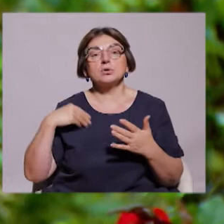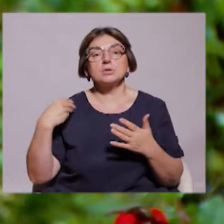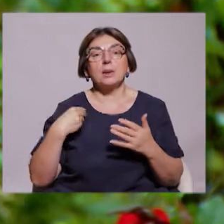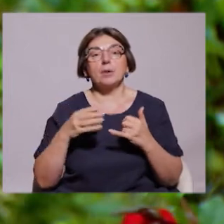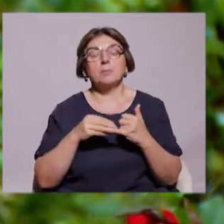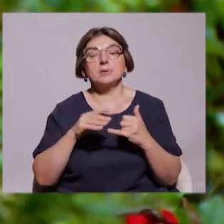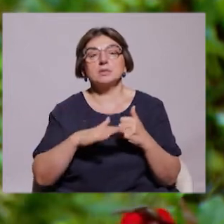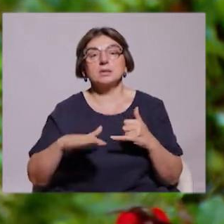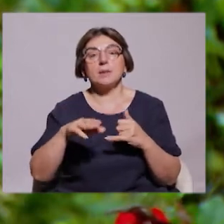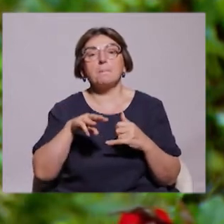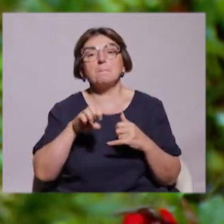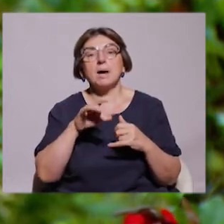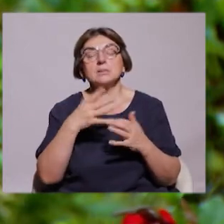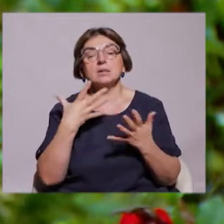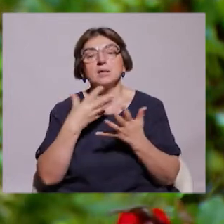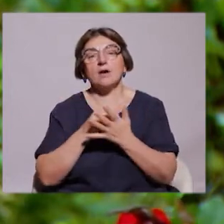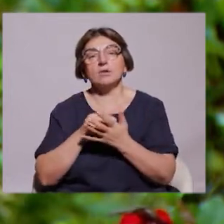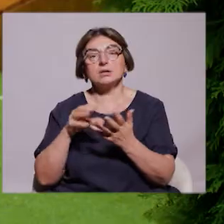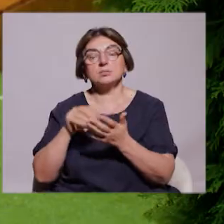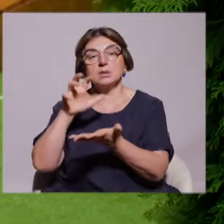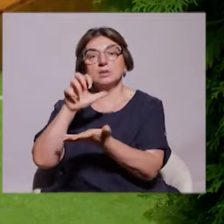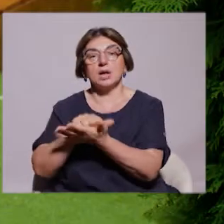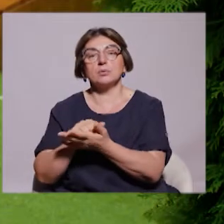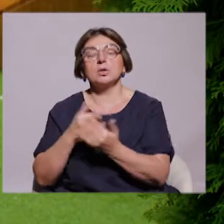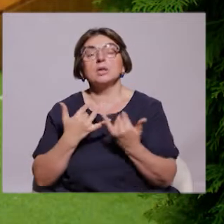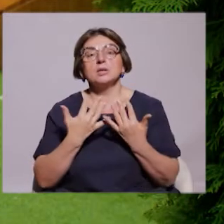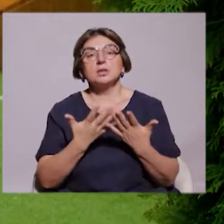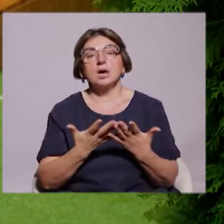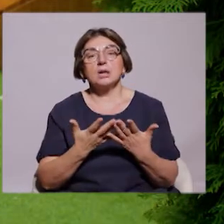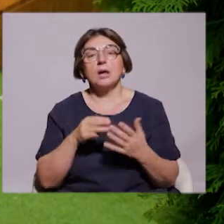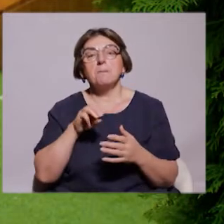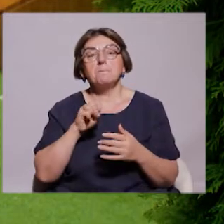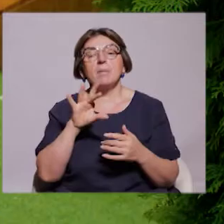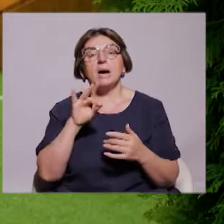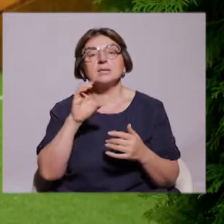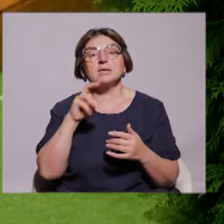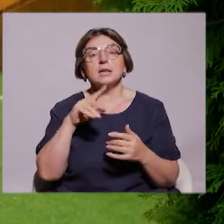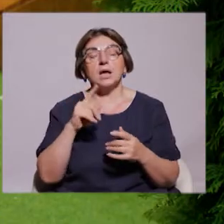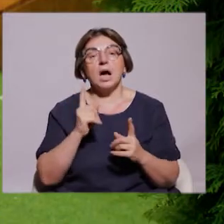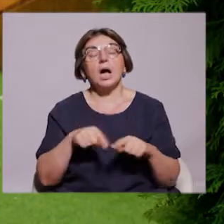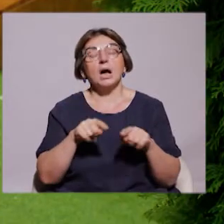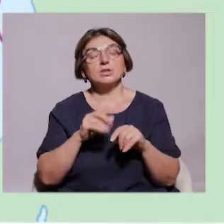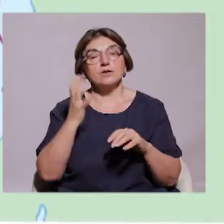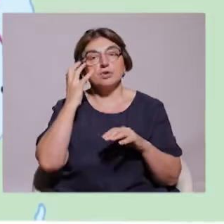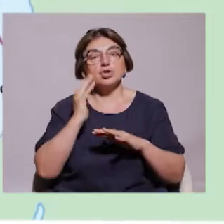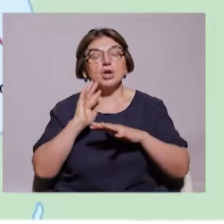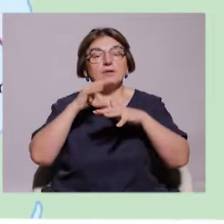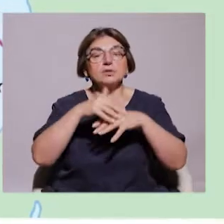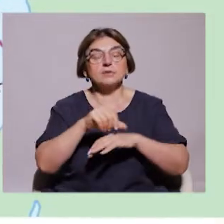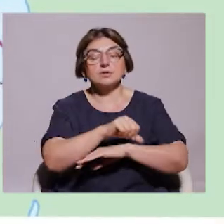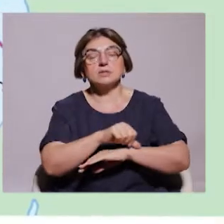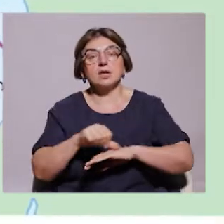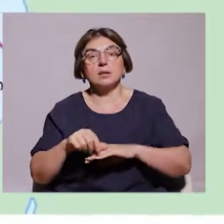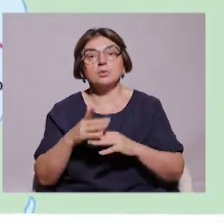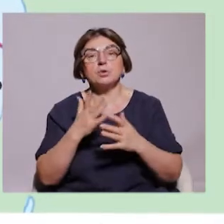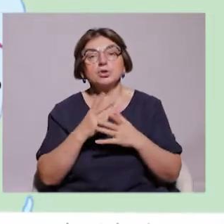კოლონია, ანუ თანამედროვე მარსელი. ეხლა რაც შეეხება შავი ზღვის პირეთში, შავი ზღვის პირეთში თუ დაუკვირდებით ჩრდილოეთითა და